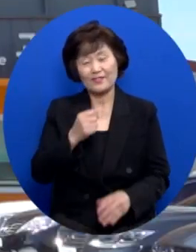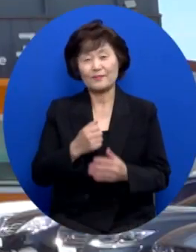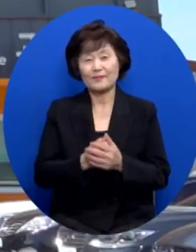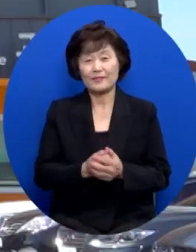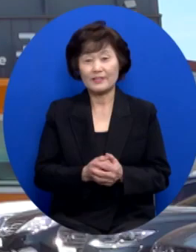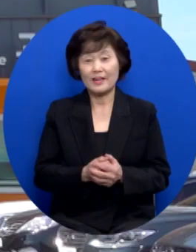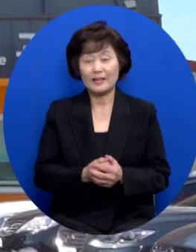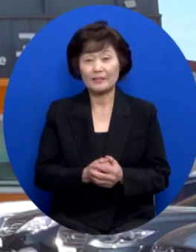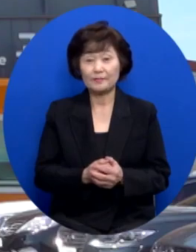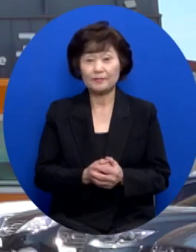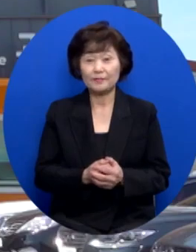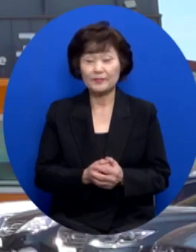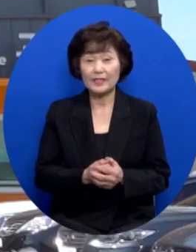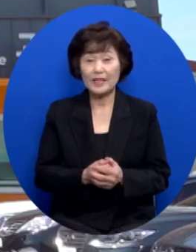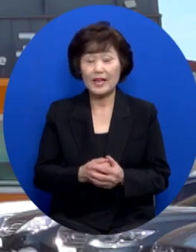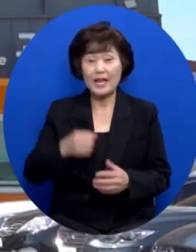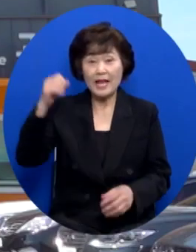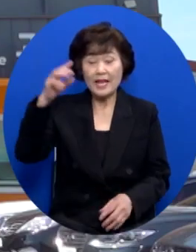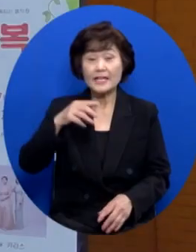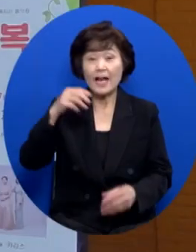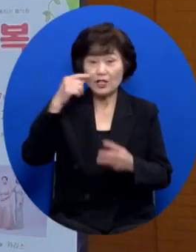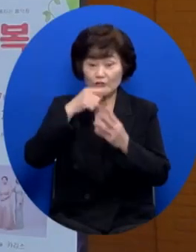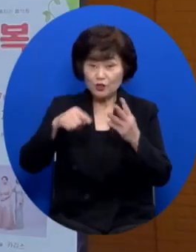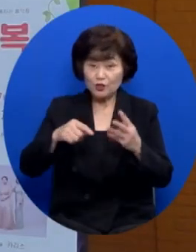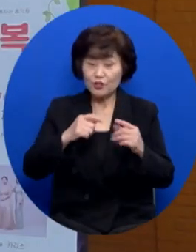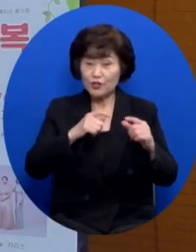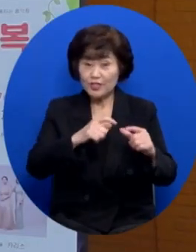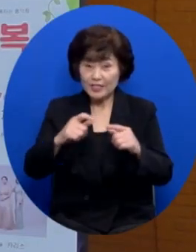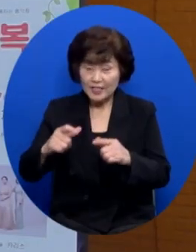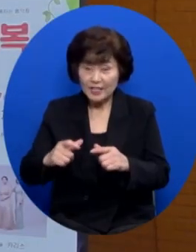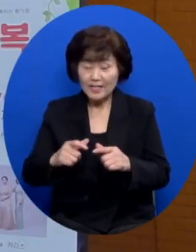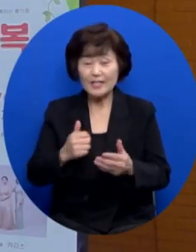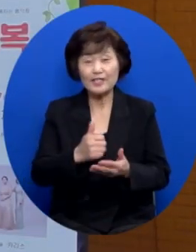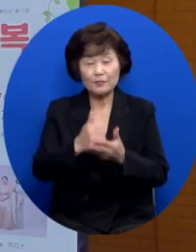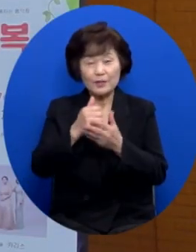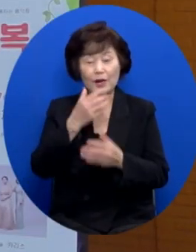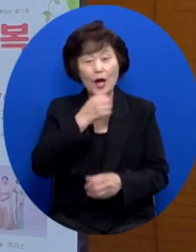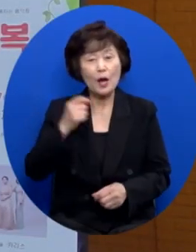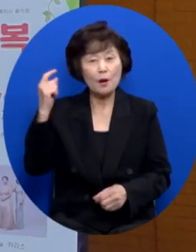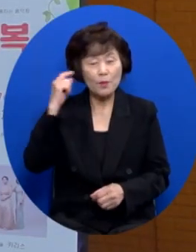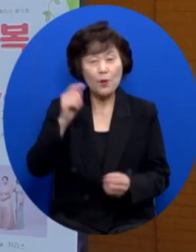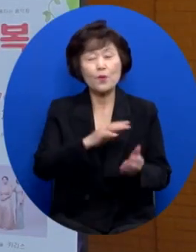우리들 교회는 양주 지역사회 섬김과 복음화를 위해 노력하고 있습니다.